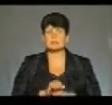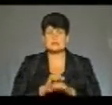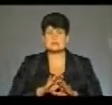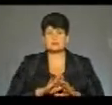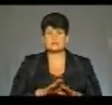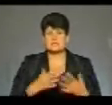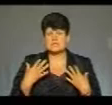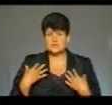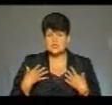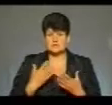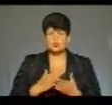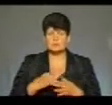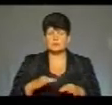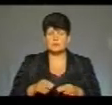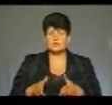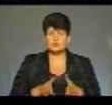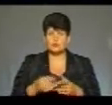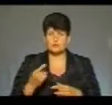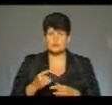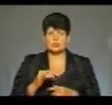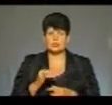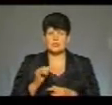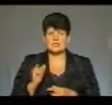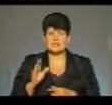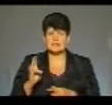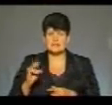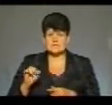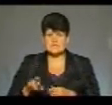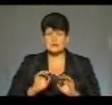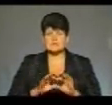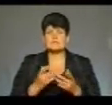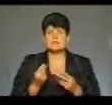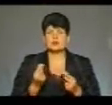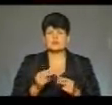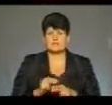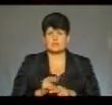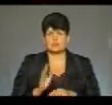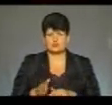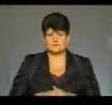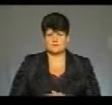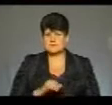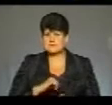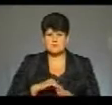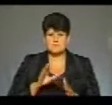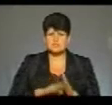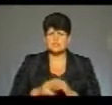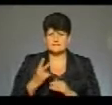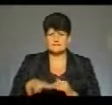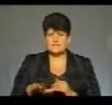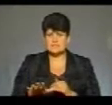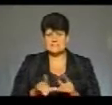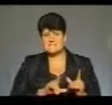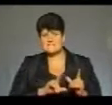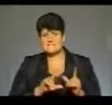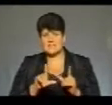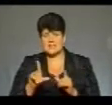начальника служби автомобільних доріг області Юрій Іваниця розповів, скільки коштуватиме ремонт. Саме гірше – це дві ділянки. Одна з виїзду з